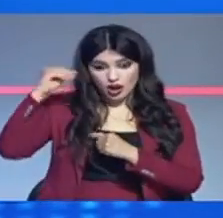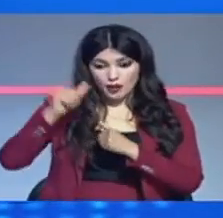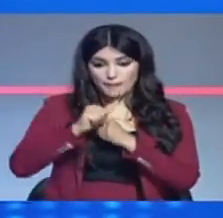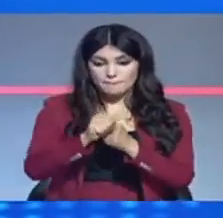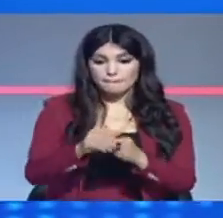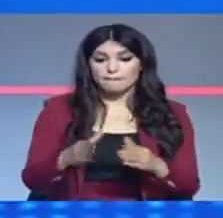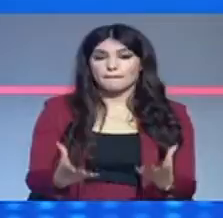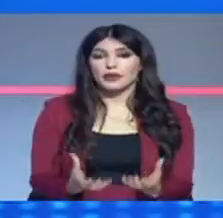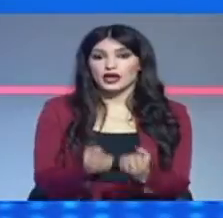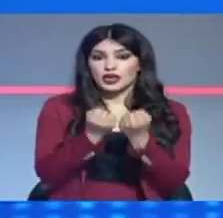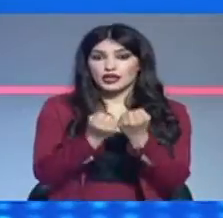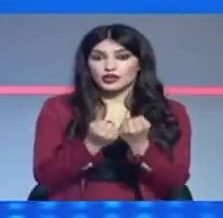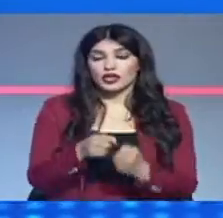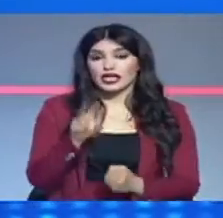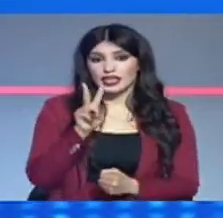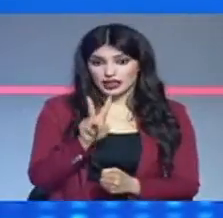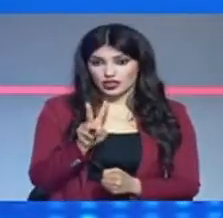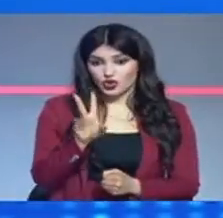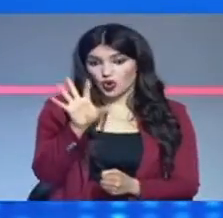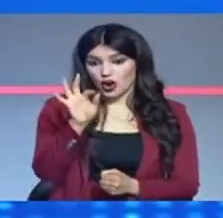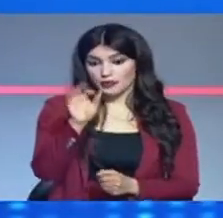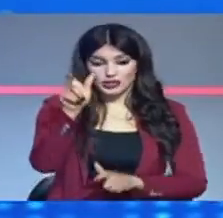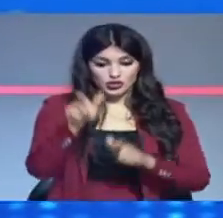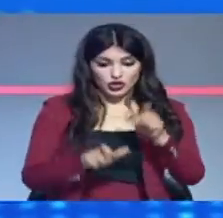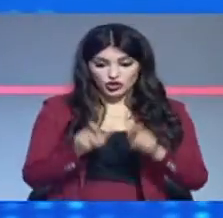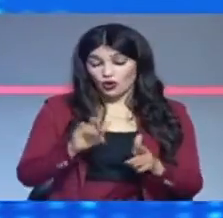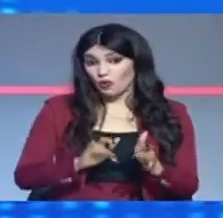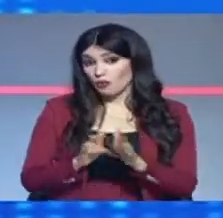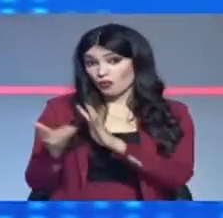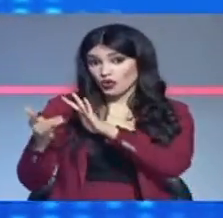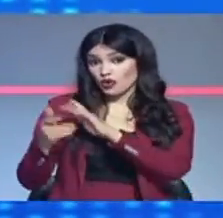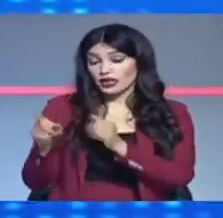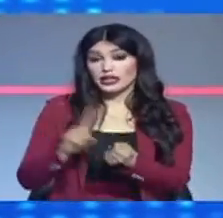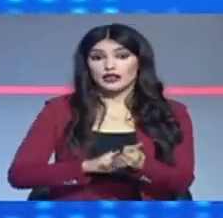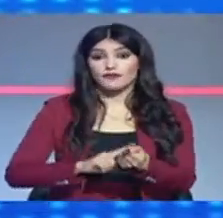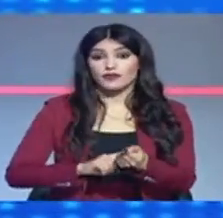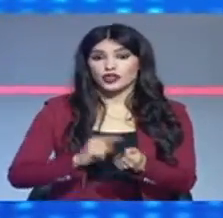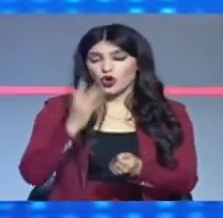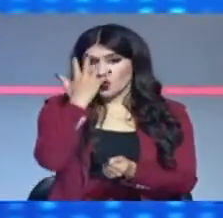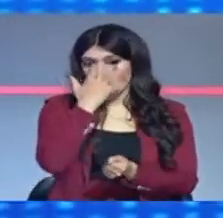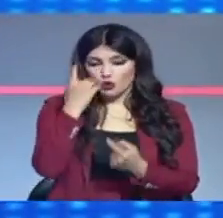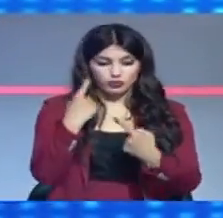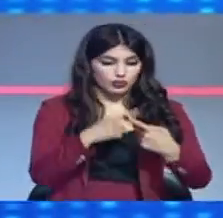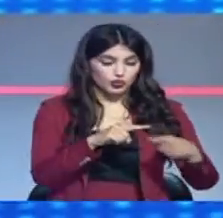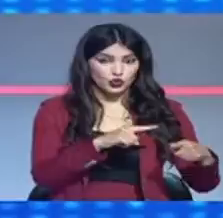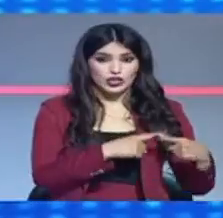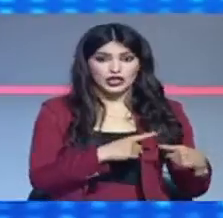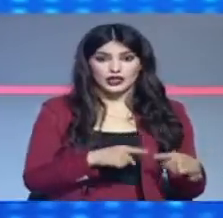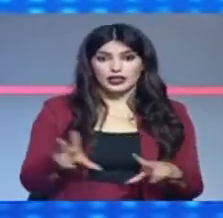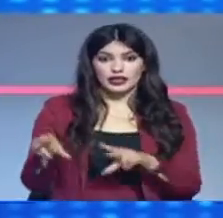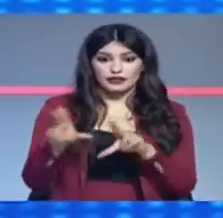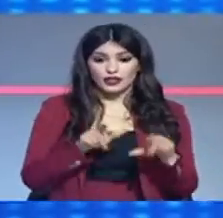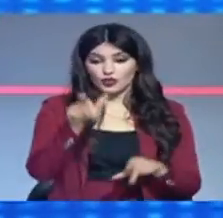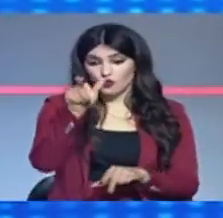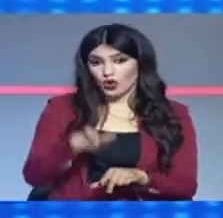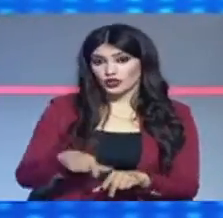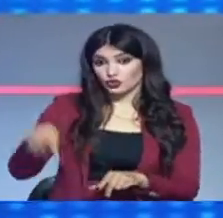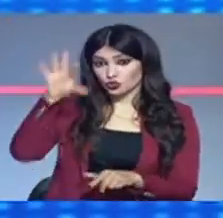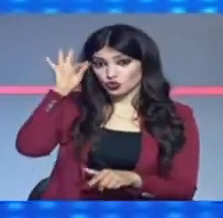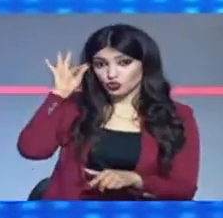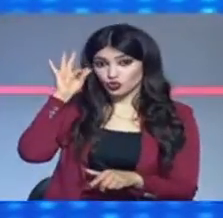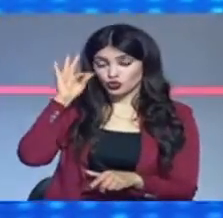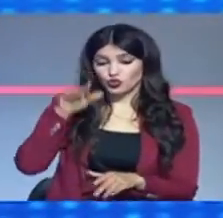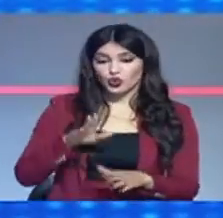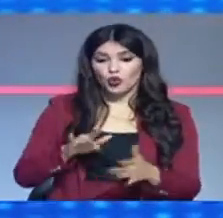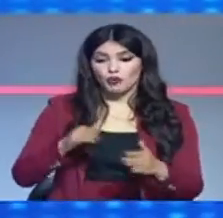نفسها انقذت اثنين وخمسين مهاجر غير نظاميه من جنسيات افريقيه مختلفه بينهم كذلك تونسي كانوا